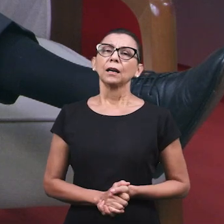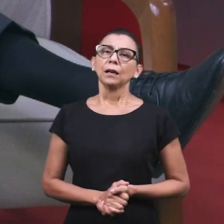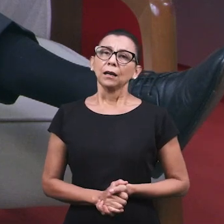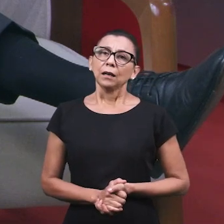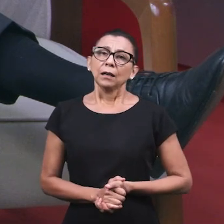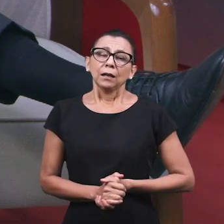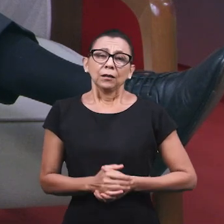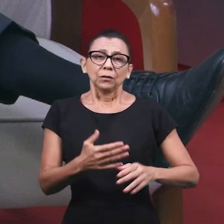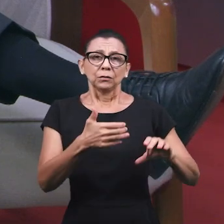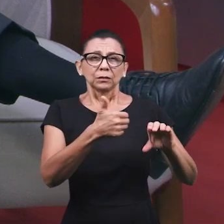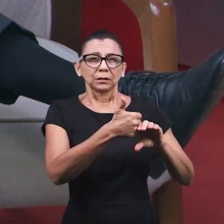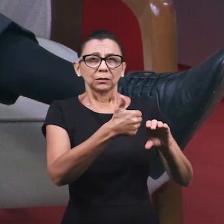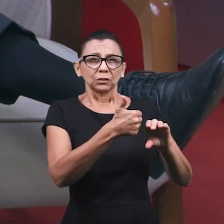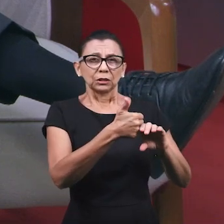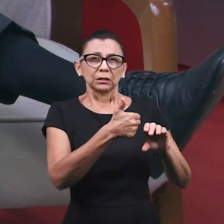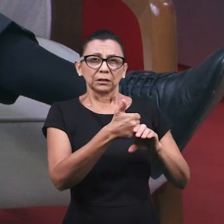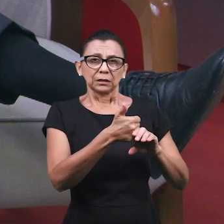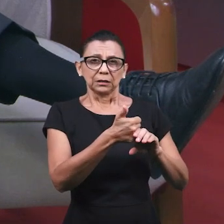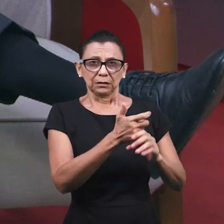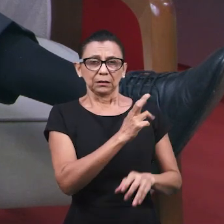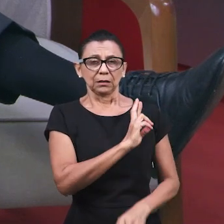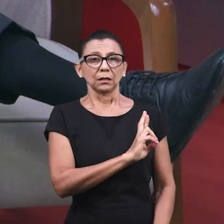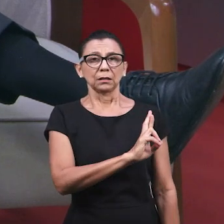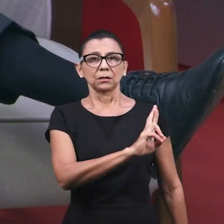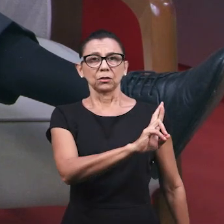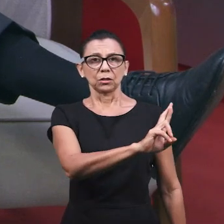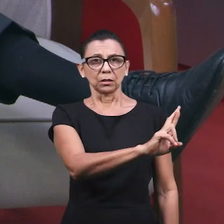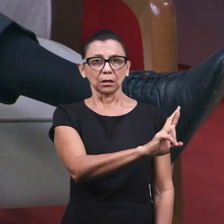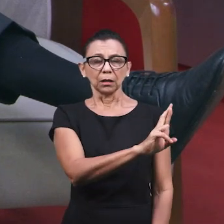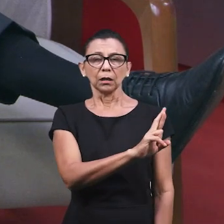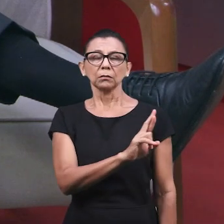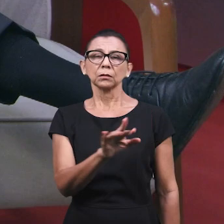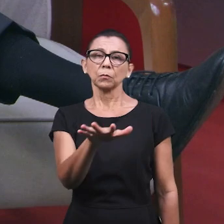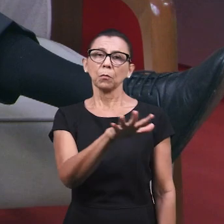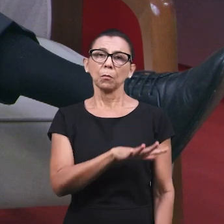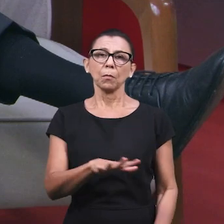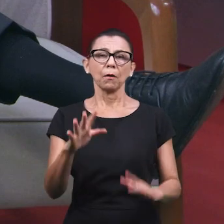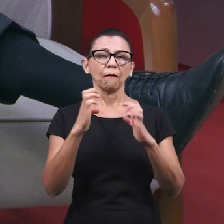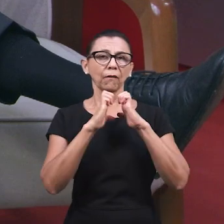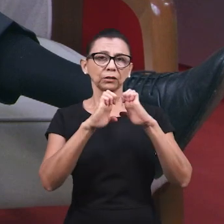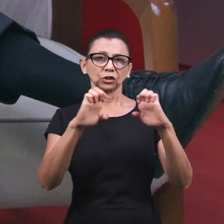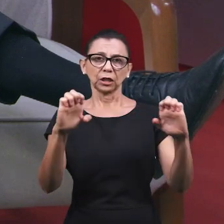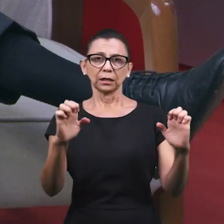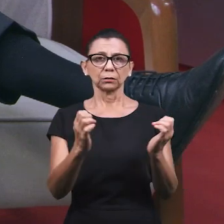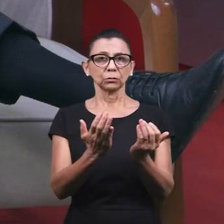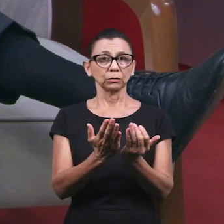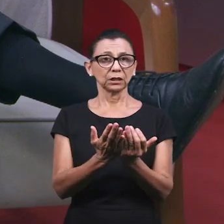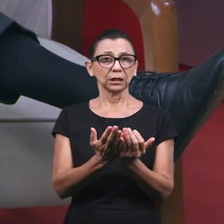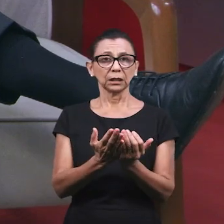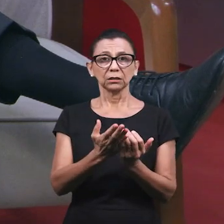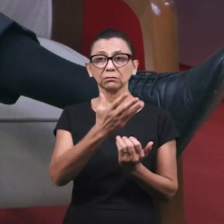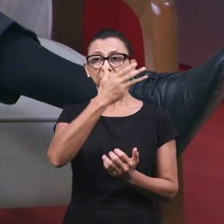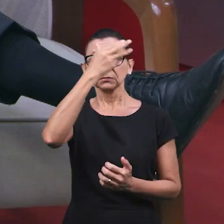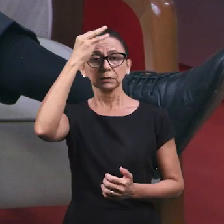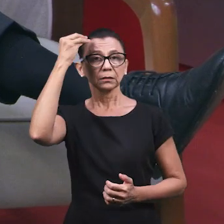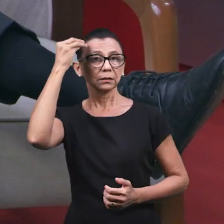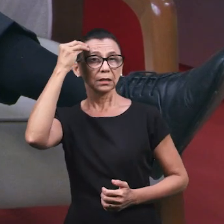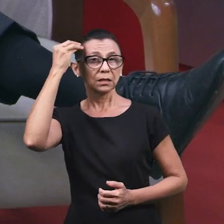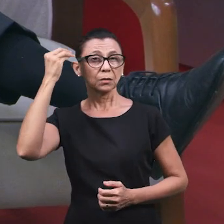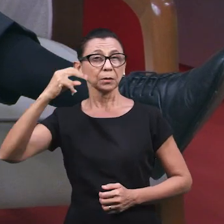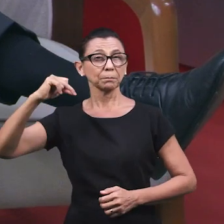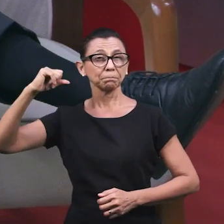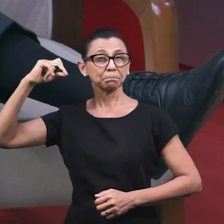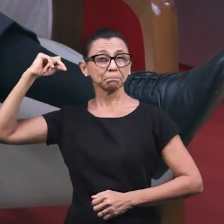il est oublié par le christianisme, et par le moyen évangélique de manière générale. Parce que